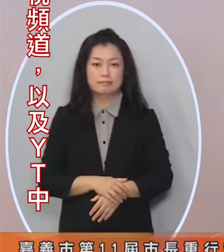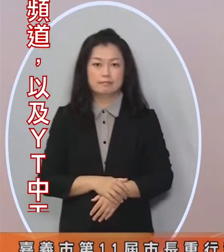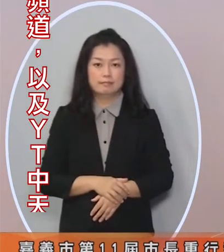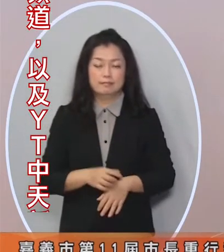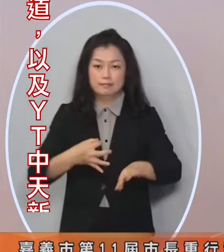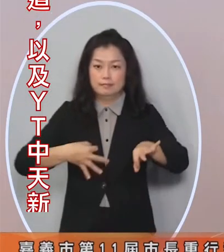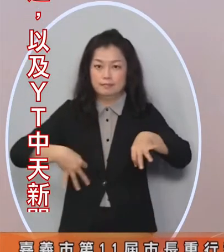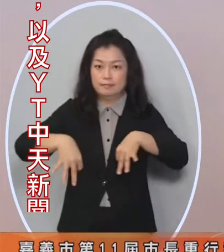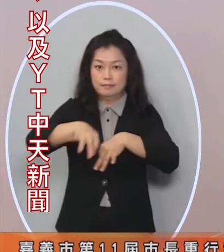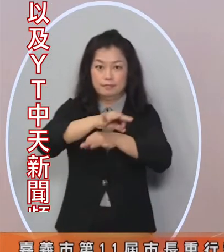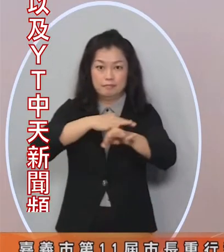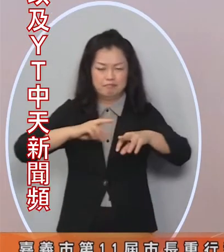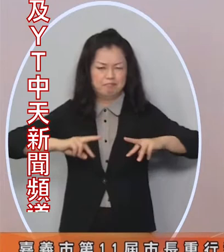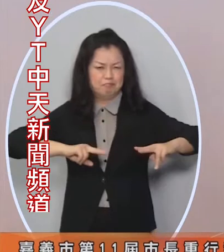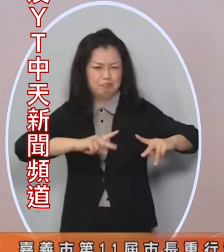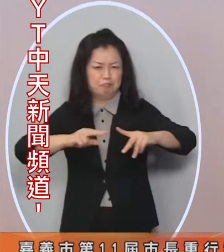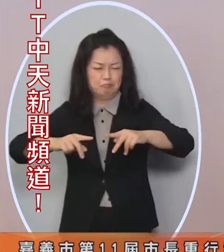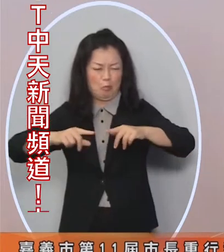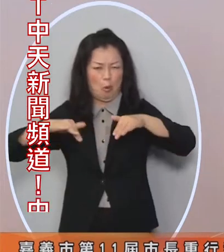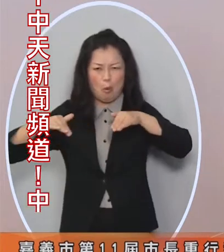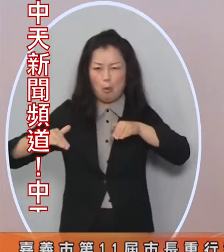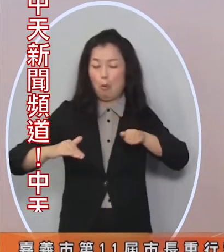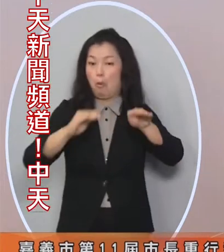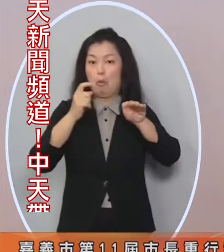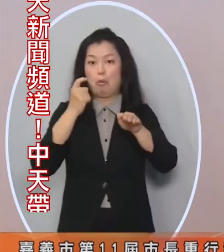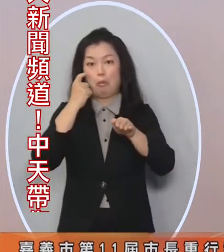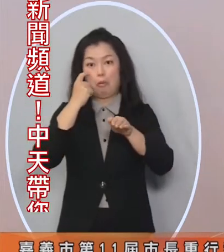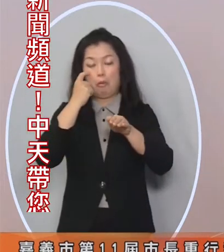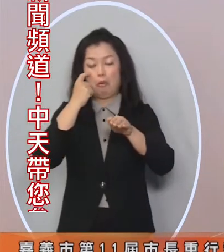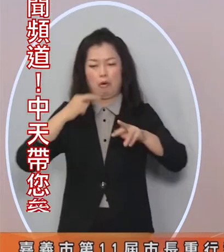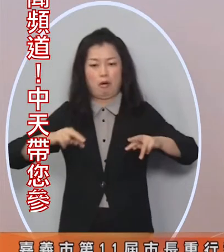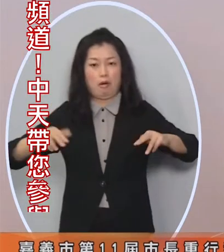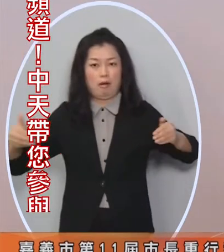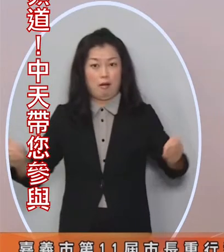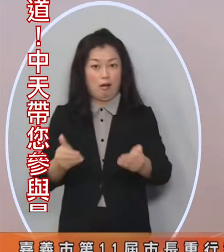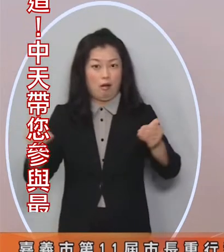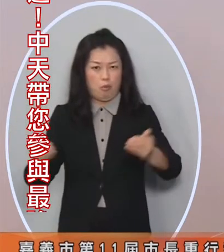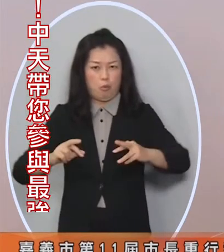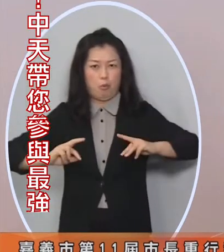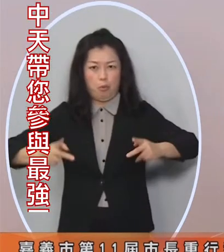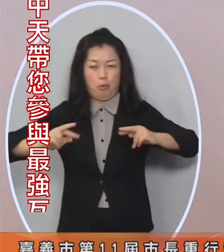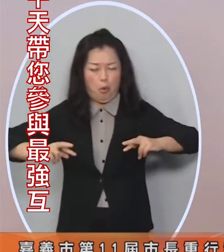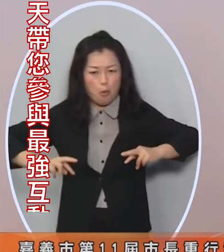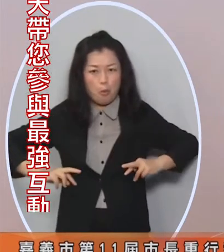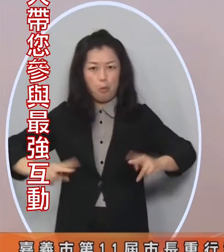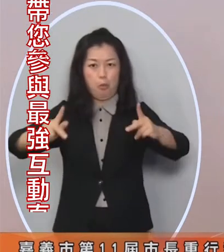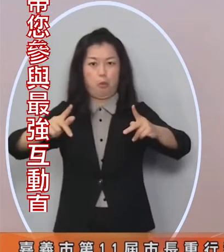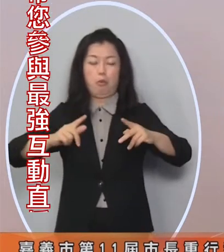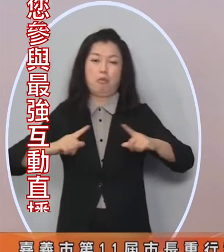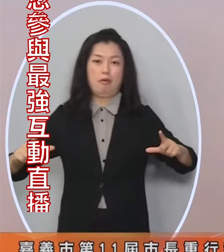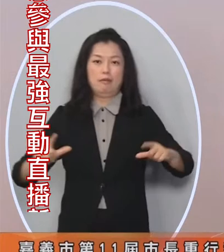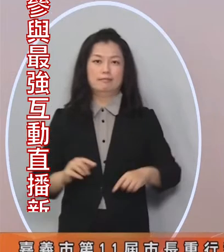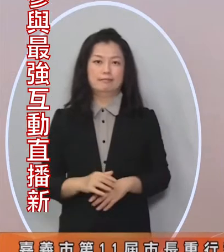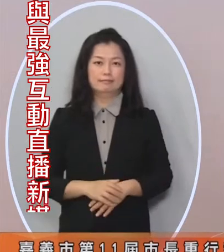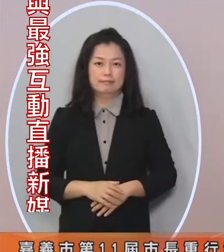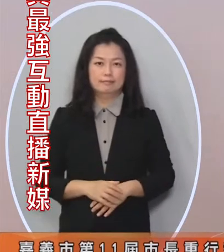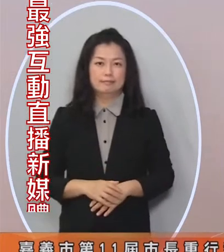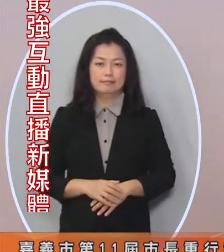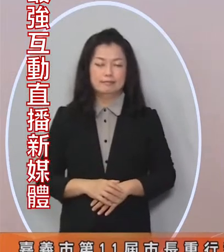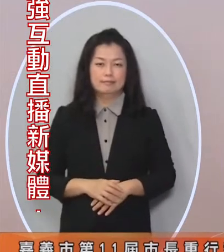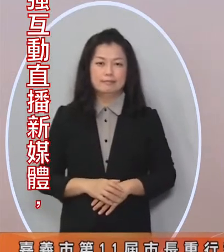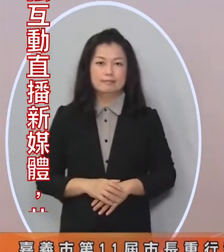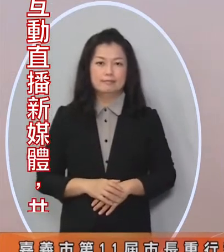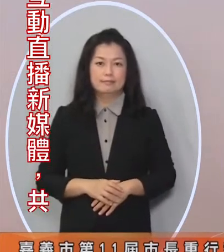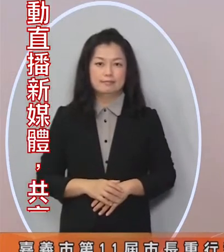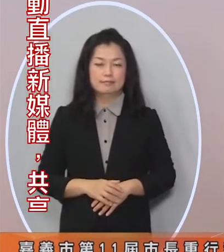咱的经济大进步，咱的建设跨大步。所以大进步跨大步当中，我们可